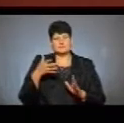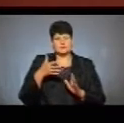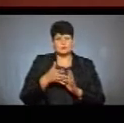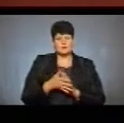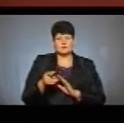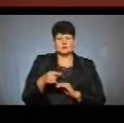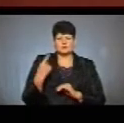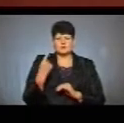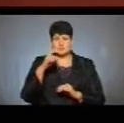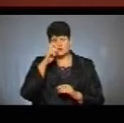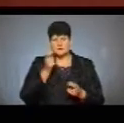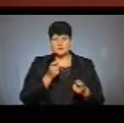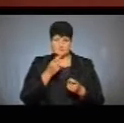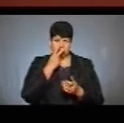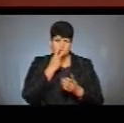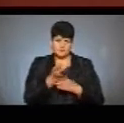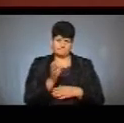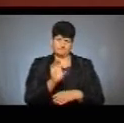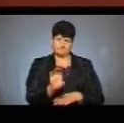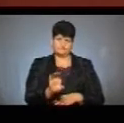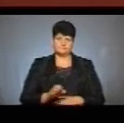Тернопільській обласній державній адміністрації? Дивимося далі у сюжеті.